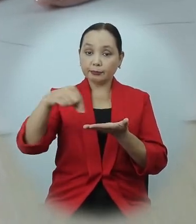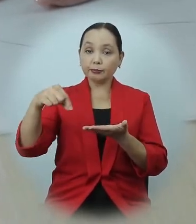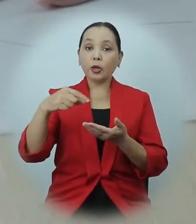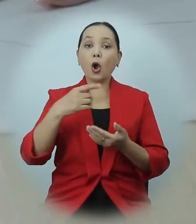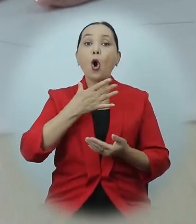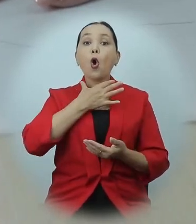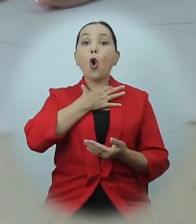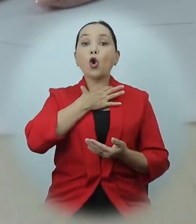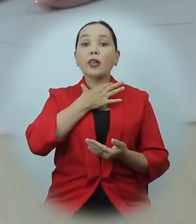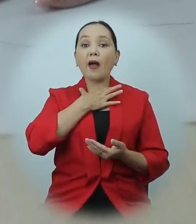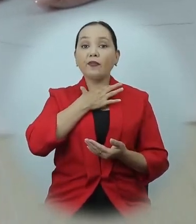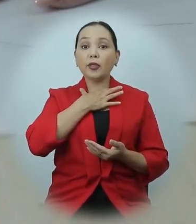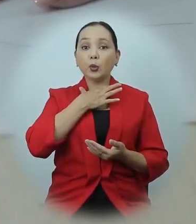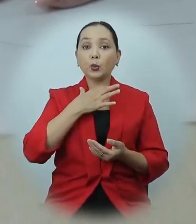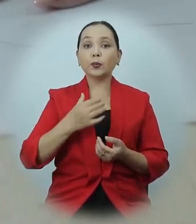горловину.